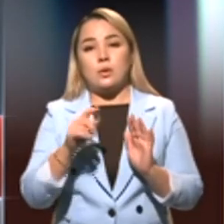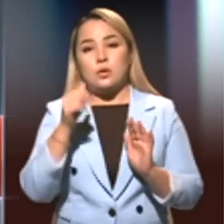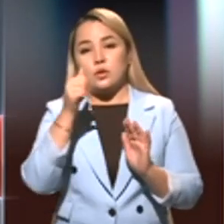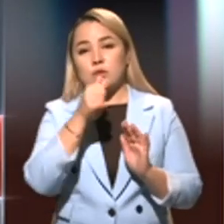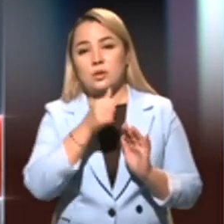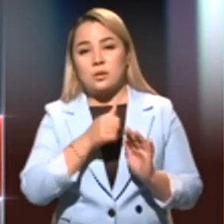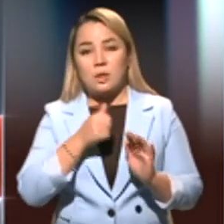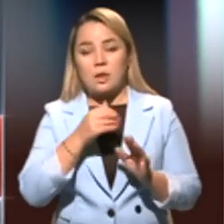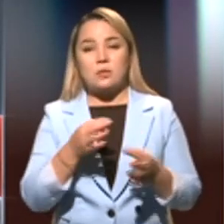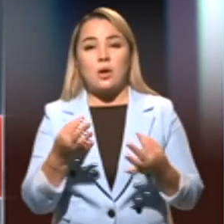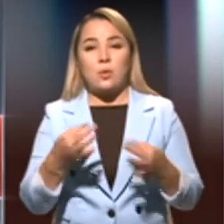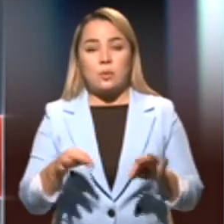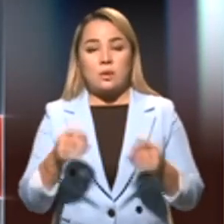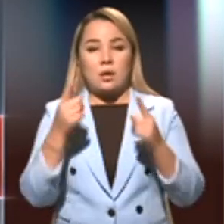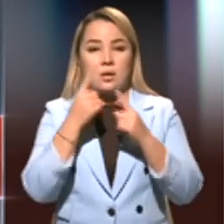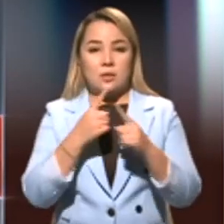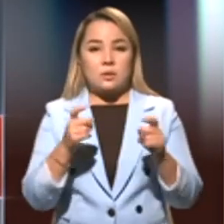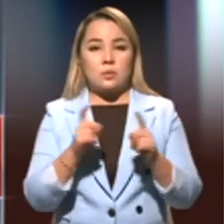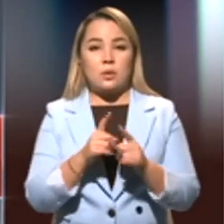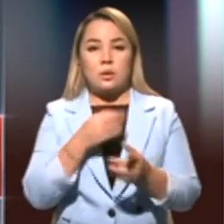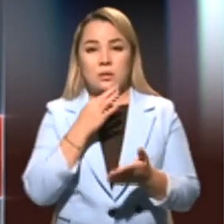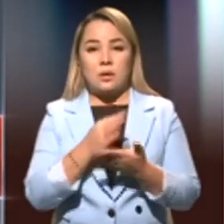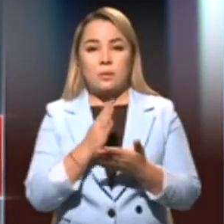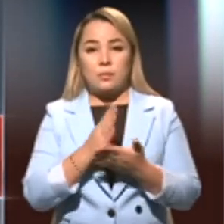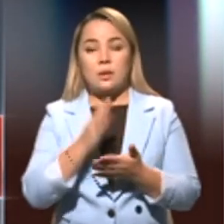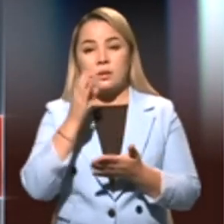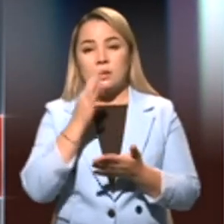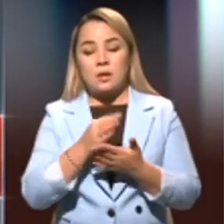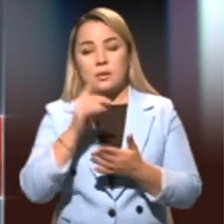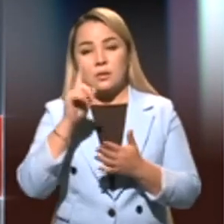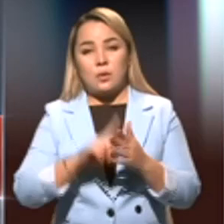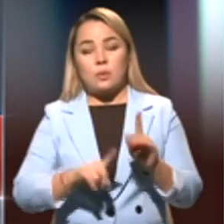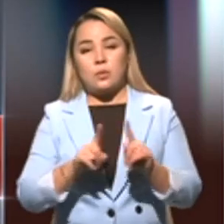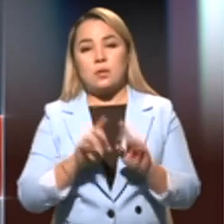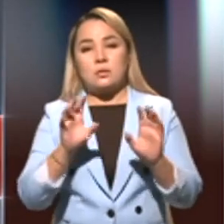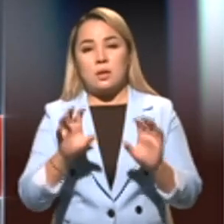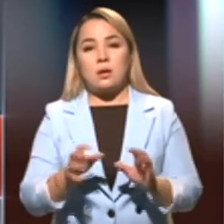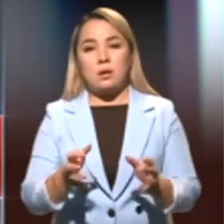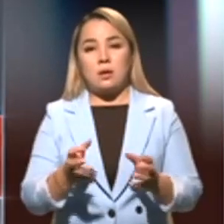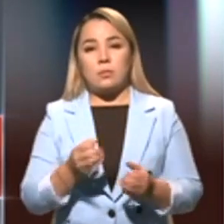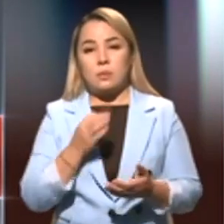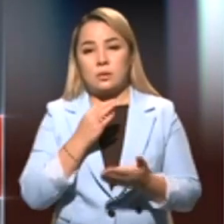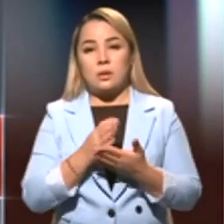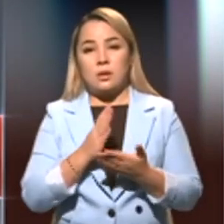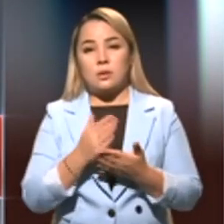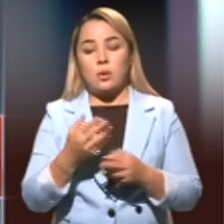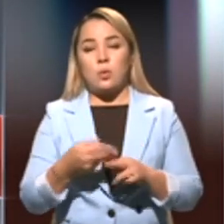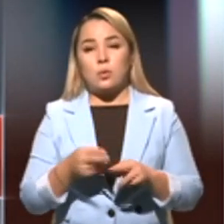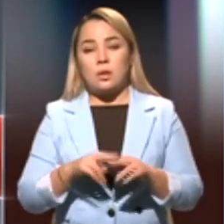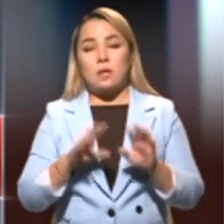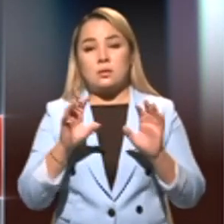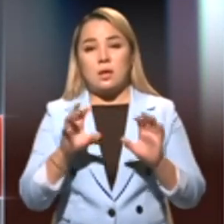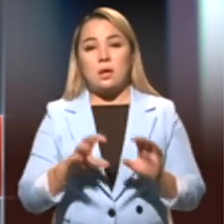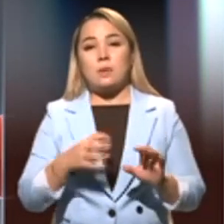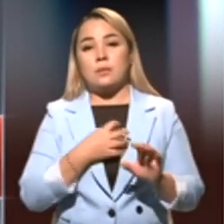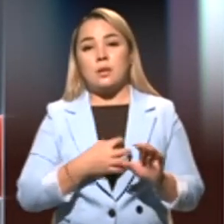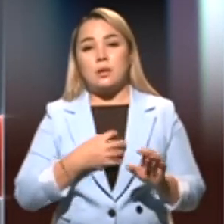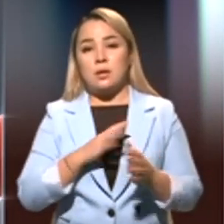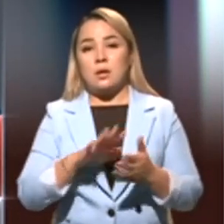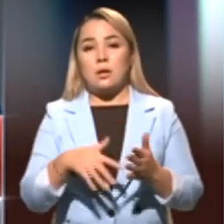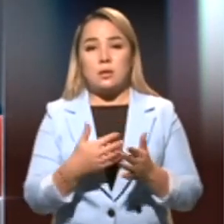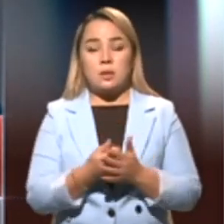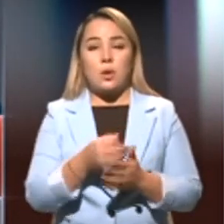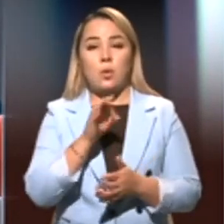жаңа тәуелсіздік алып жарияланғаннан кейін діни сенім бостандығы туралы бізде заң қабылданды. Сол заңның негізі әлі күнге